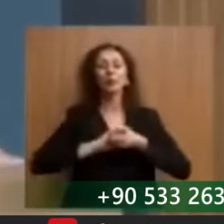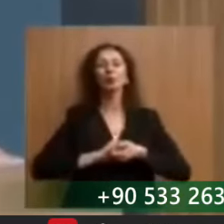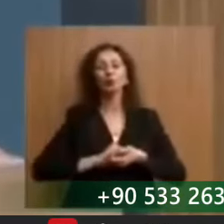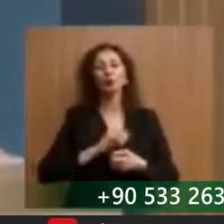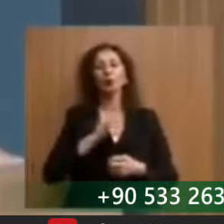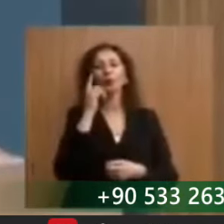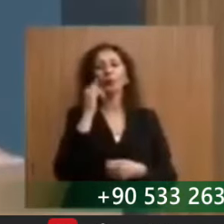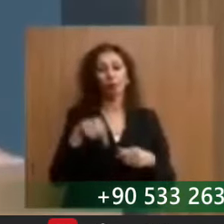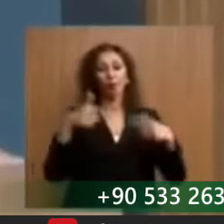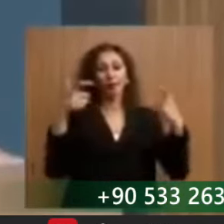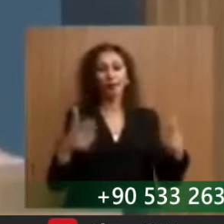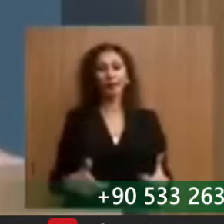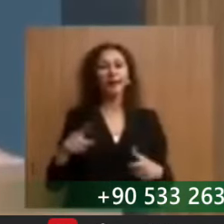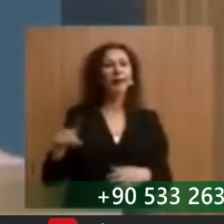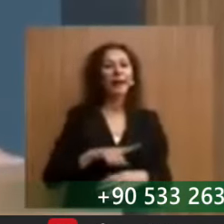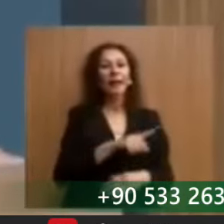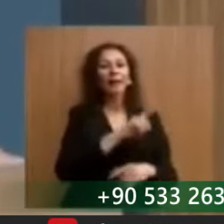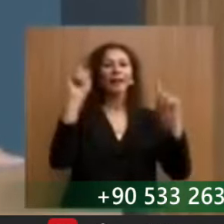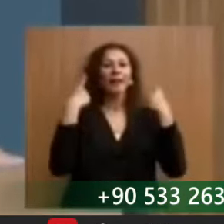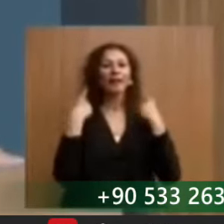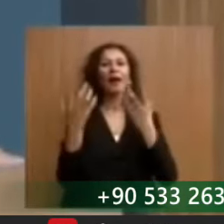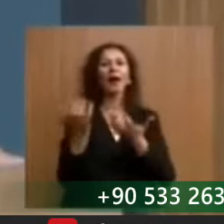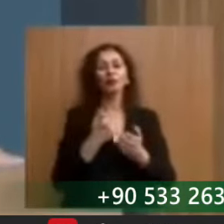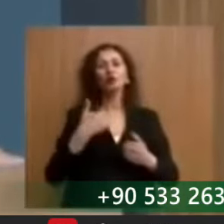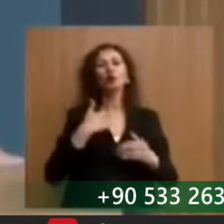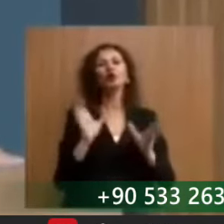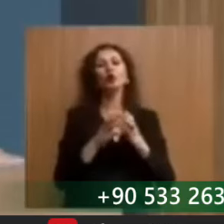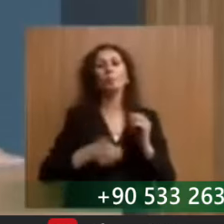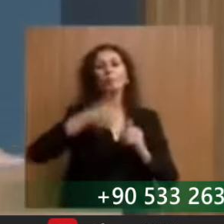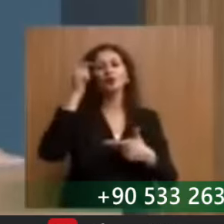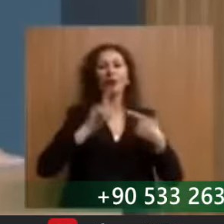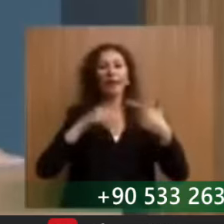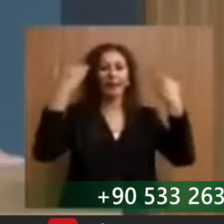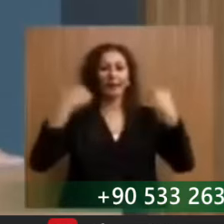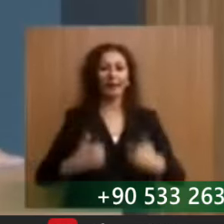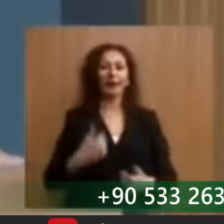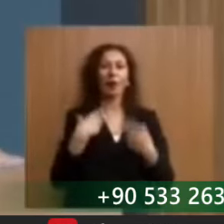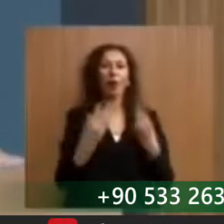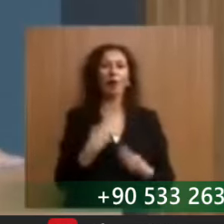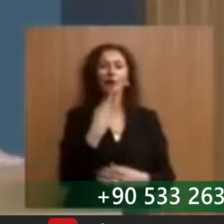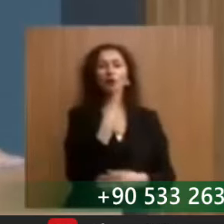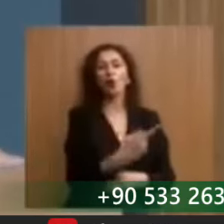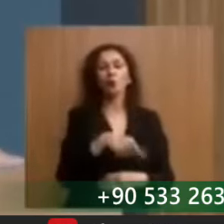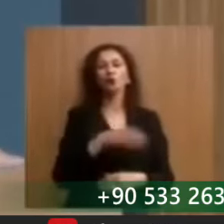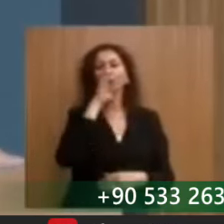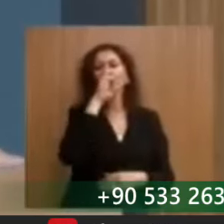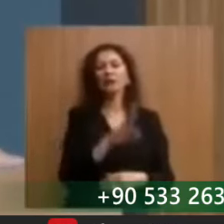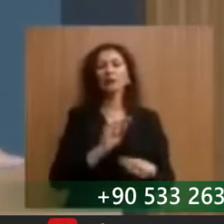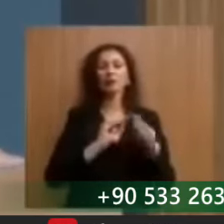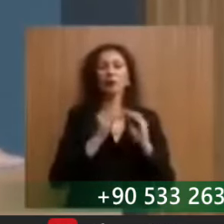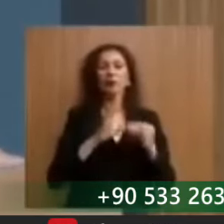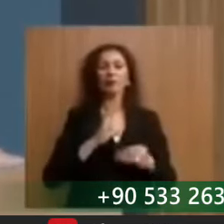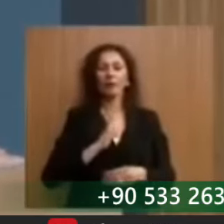bir bu kentte denetleme etkisi almış bir grubun grup başkan vekili sıfatıyla söylüyorum. Orada da ciddi problemlerimiz